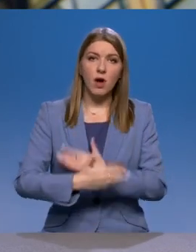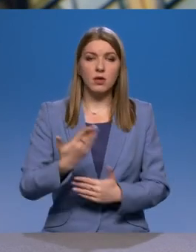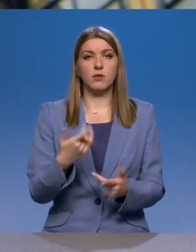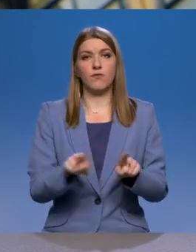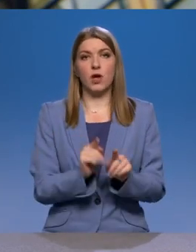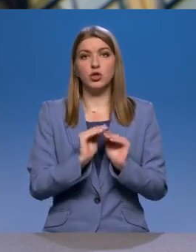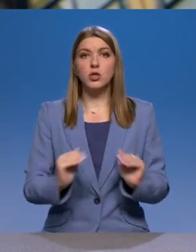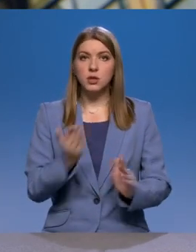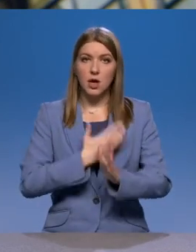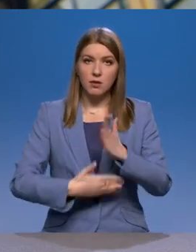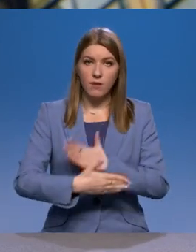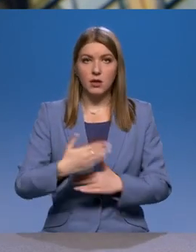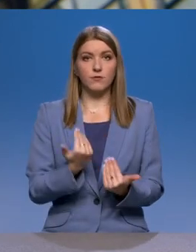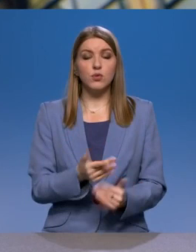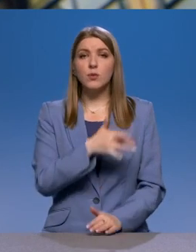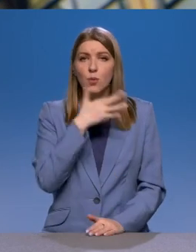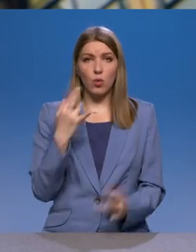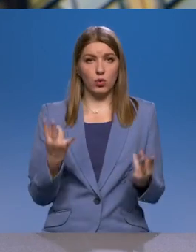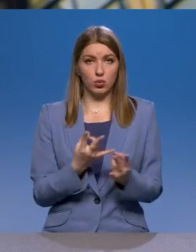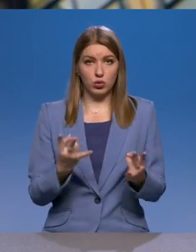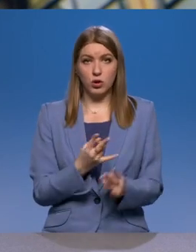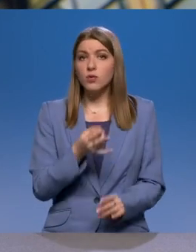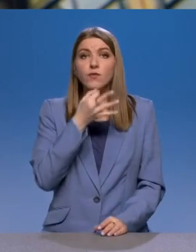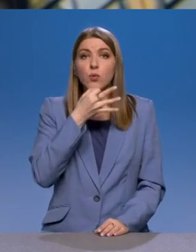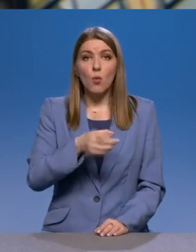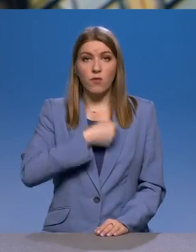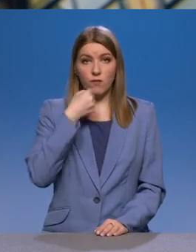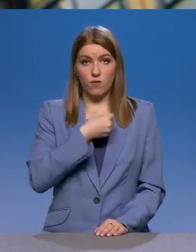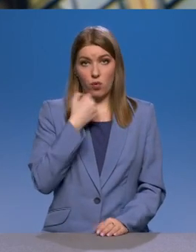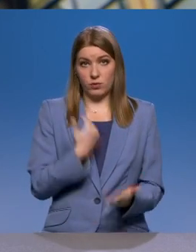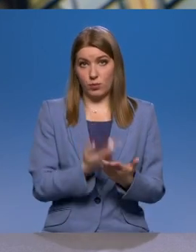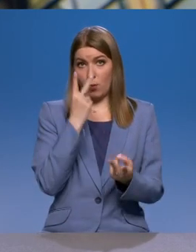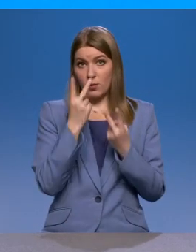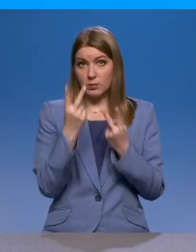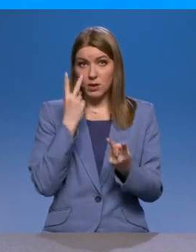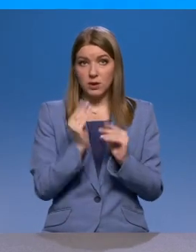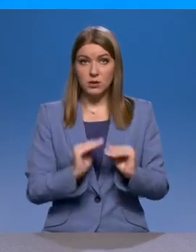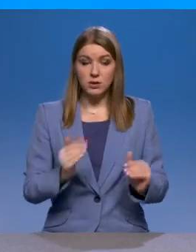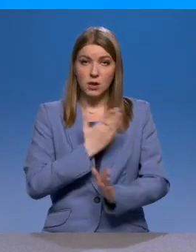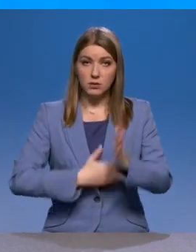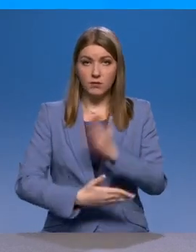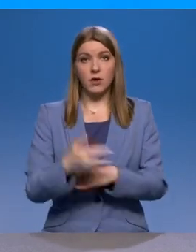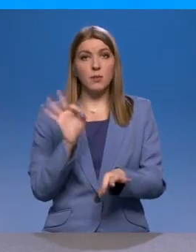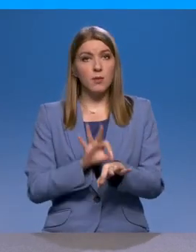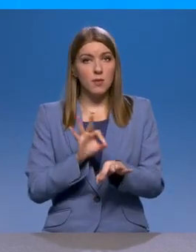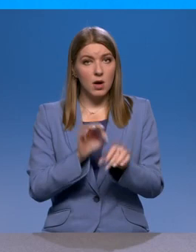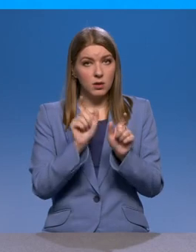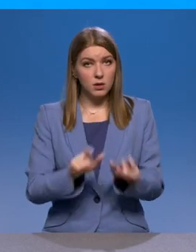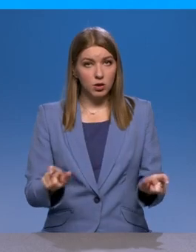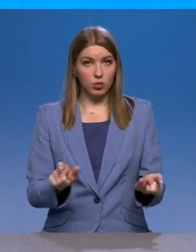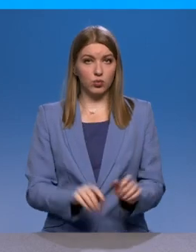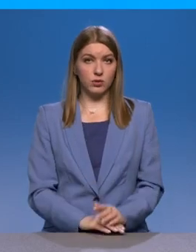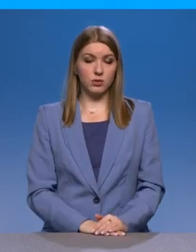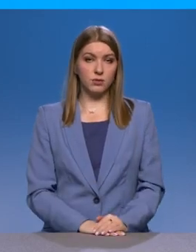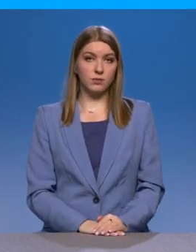много на сегодняшний день нуждающихся в любом возрасте. Смотрите, дети-инвалиды, больные люди, те,